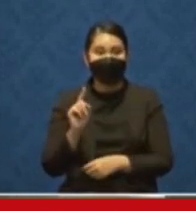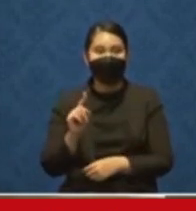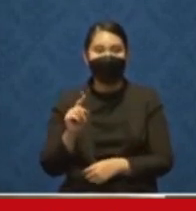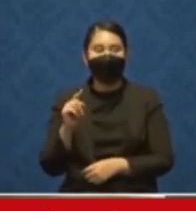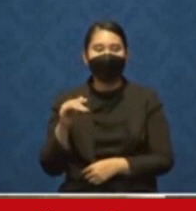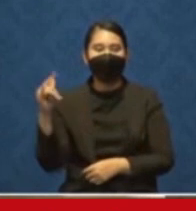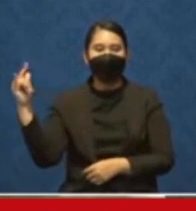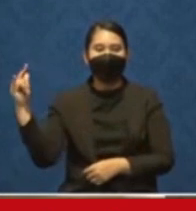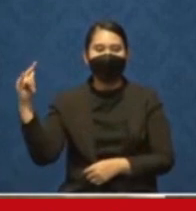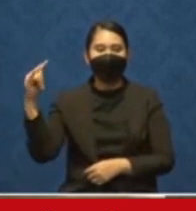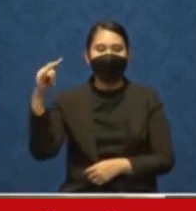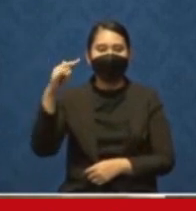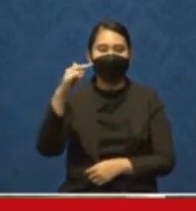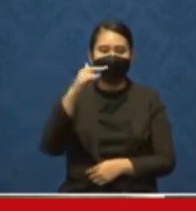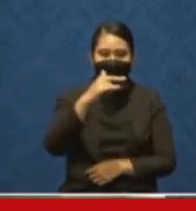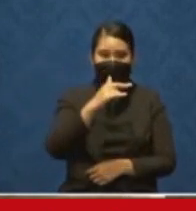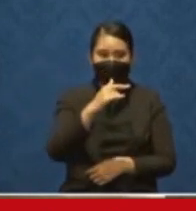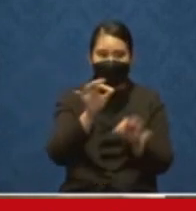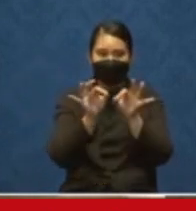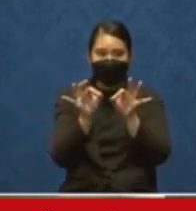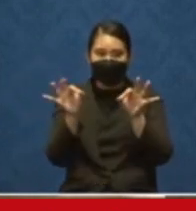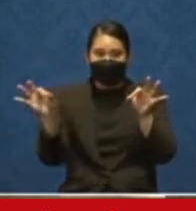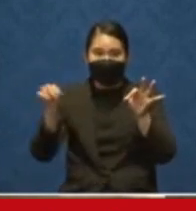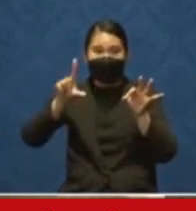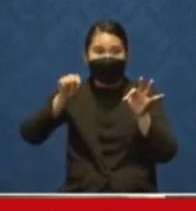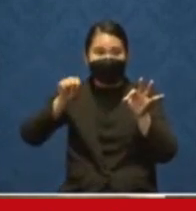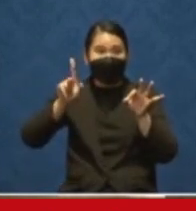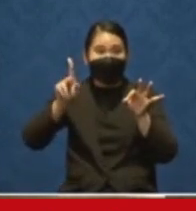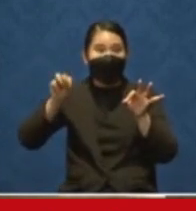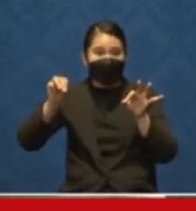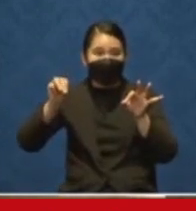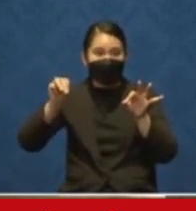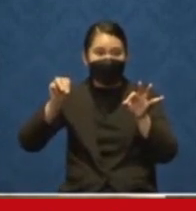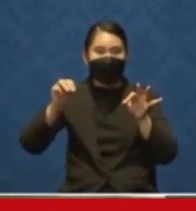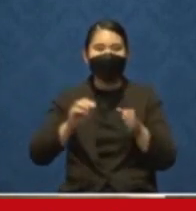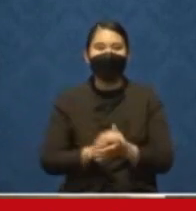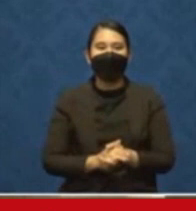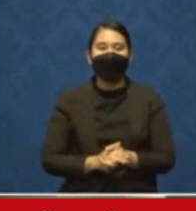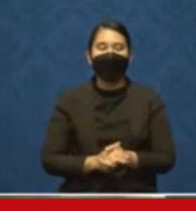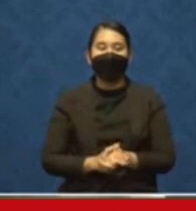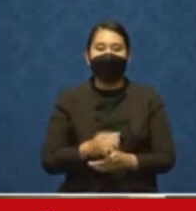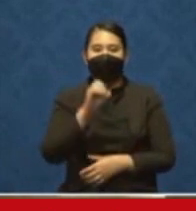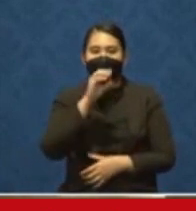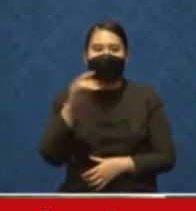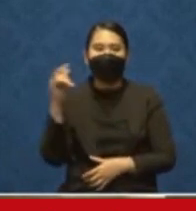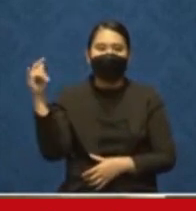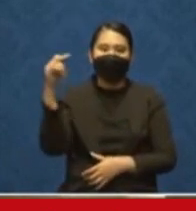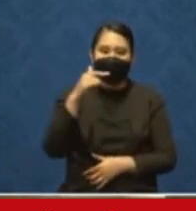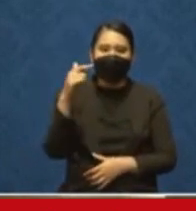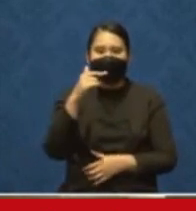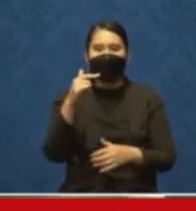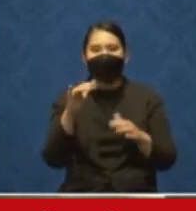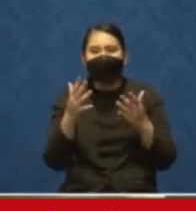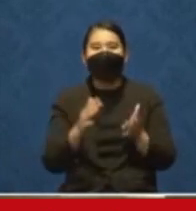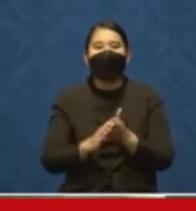แต่มันน่าจะต้องเอาหัวโขกดีแล้วอ่ะมาแล้วต่อมาก็คือมา 20กว่ากิโลเมตร